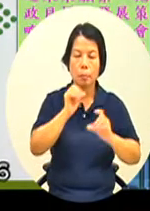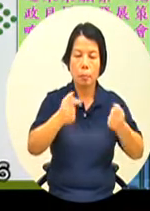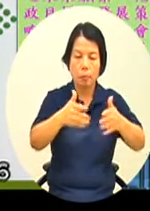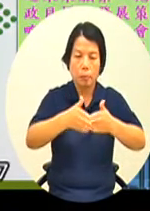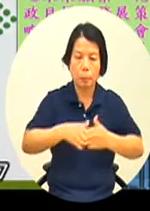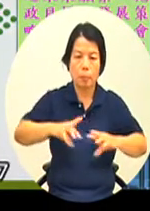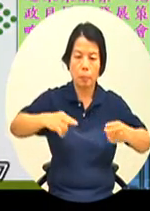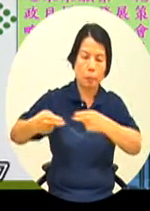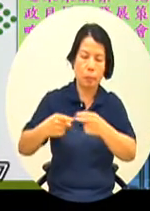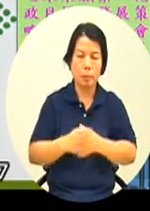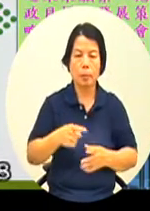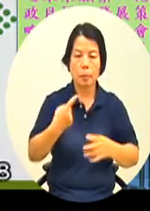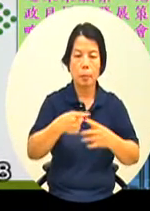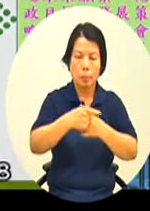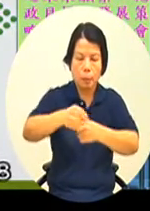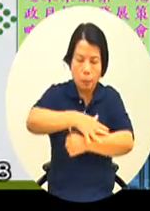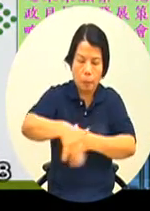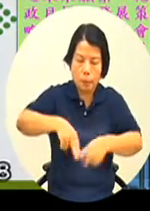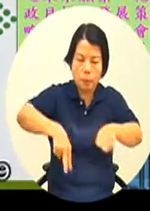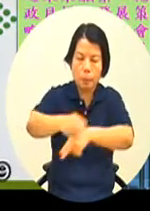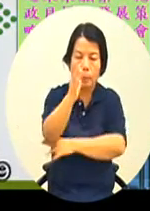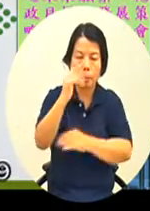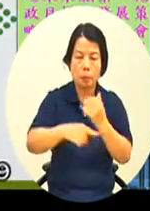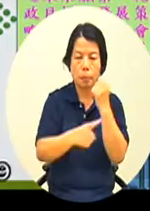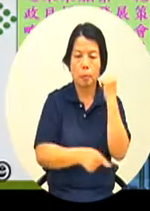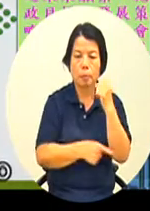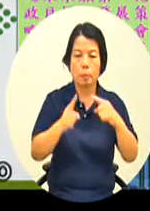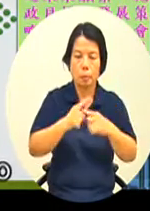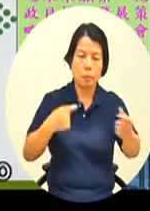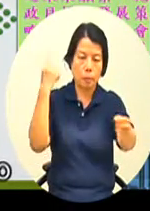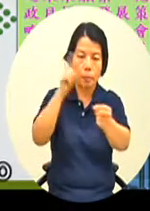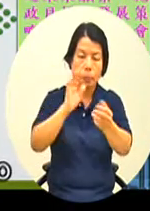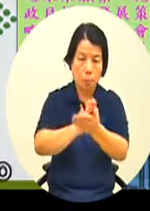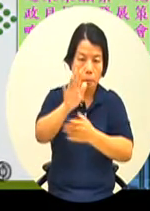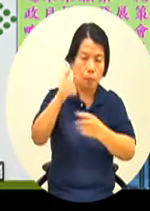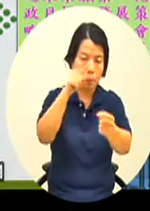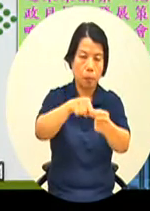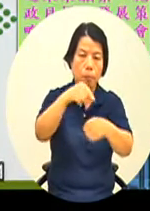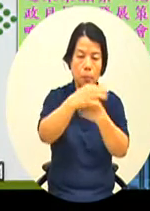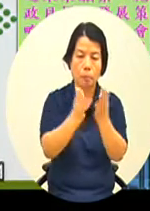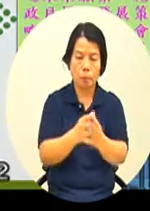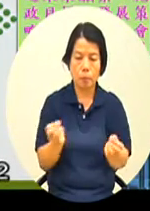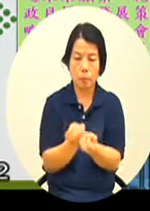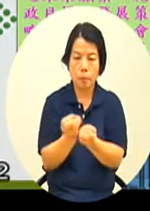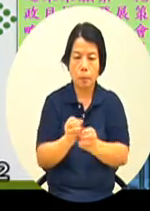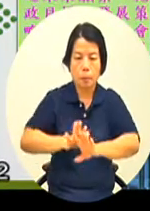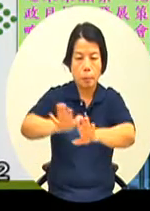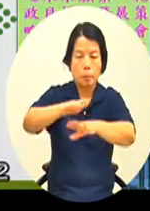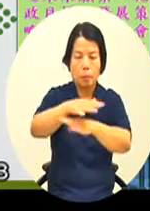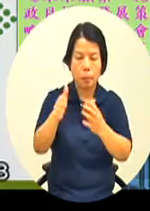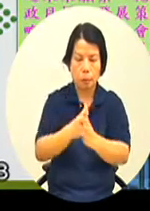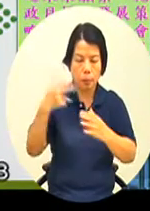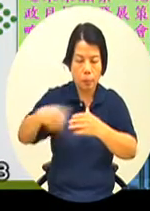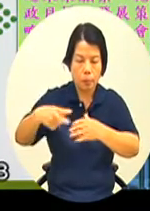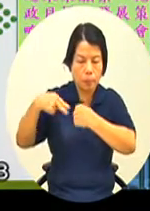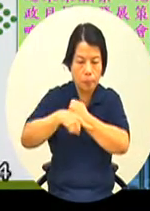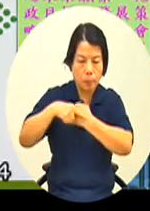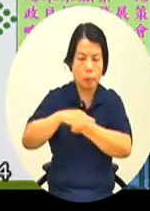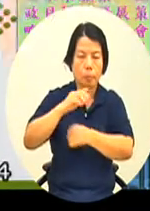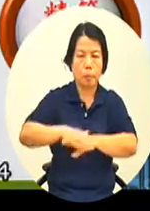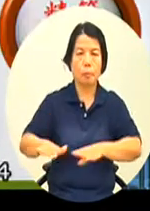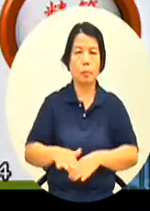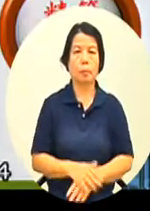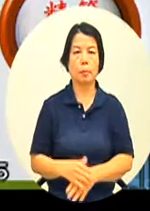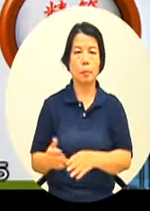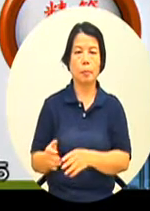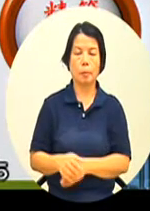一级机关或改制为行政官，它的未来的愿景还有施政目标、发展策略部分进行了研议。那第